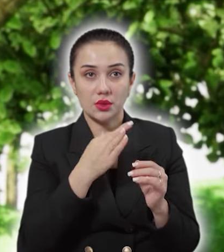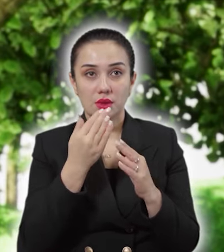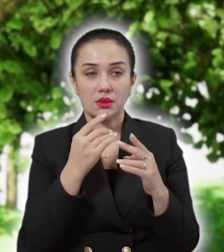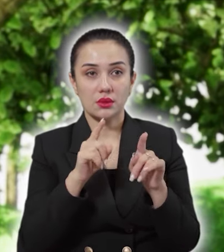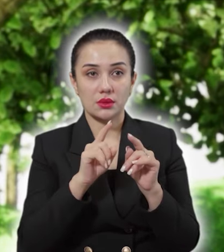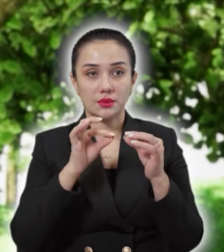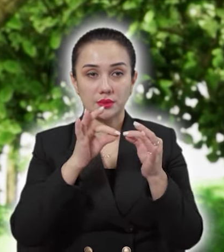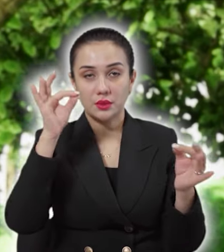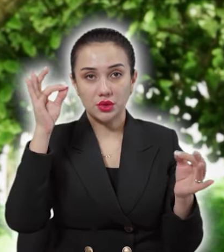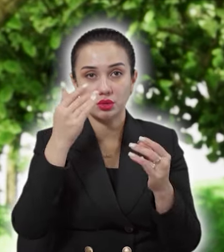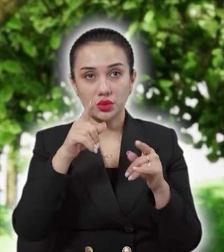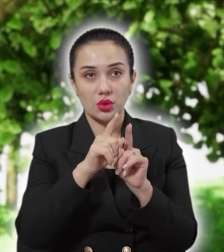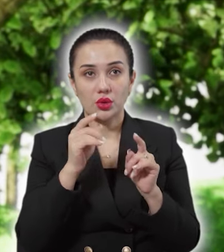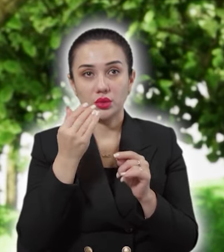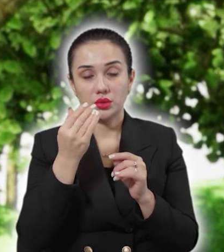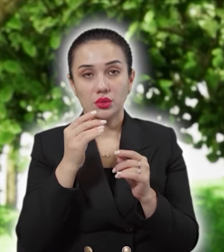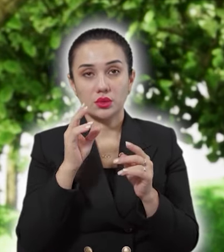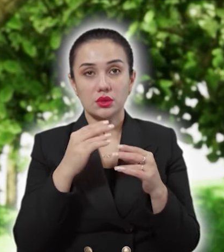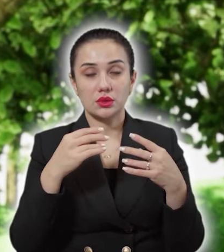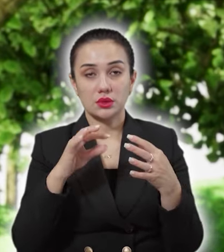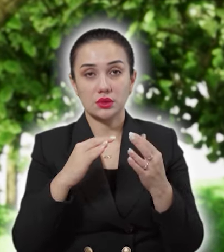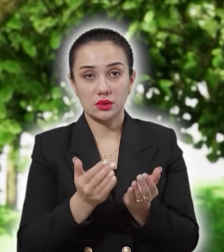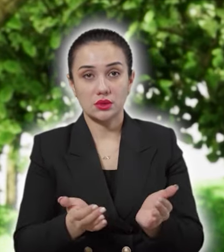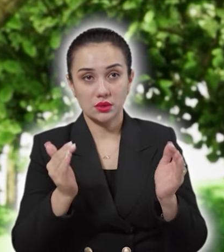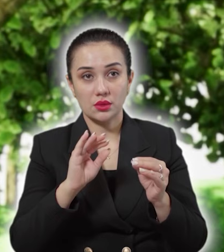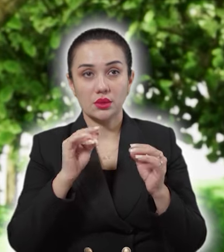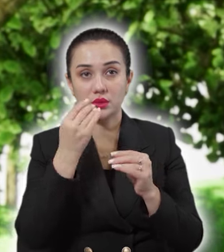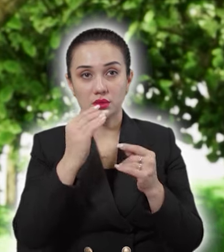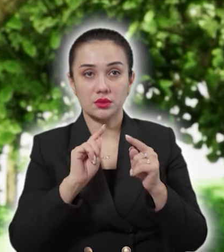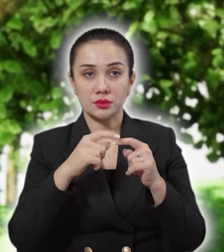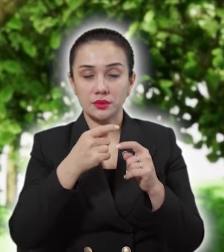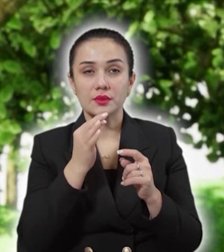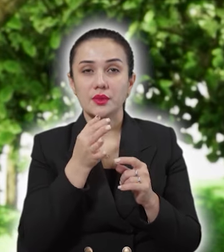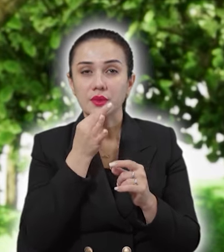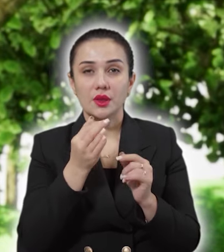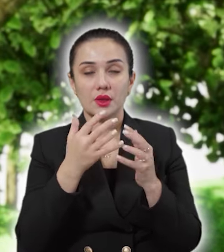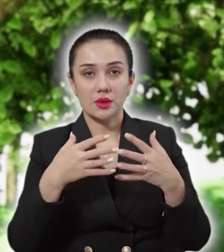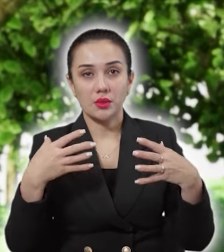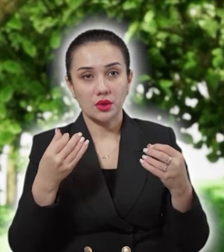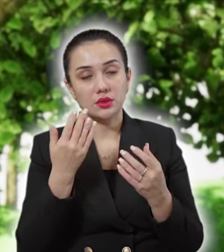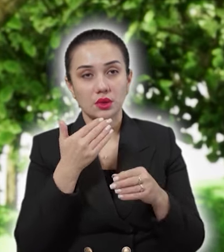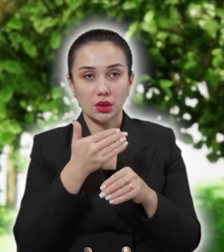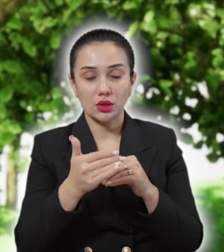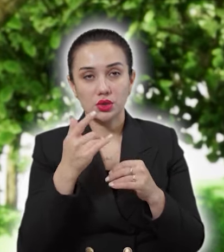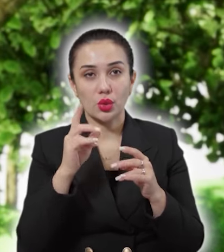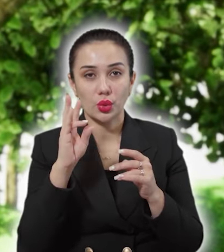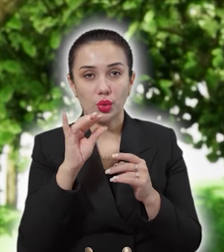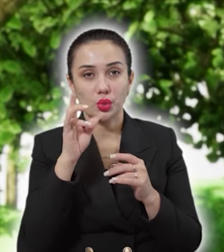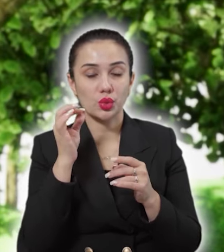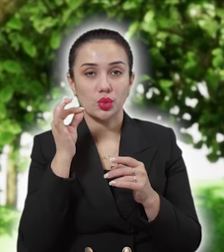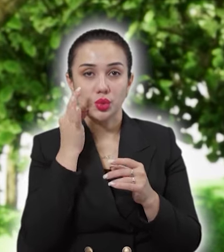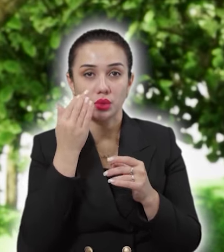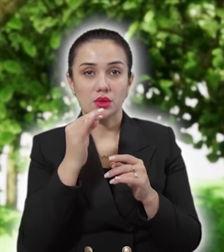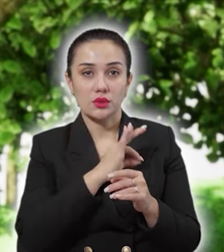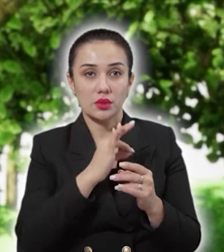bu majnuntol novdalari hisoblanadi. Savat to'qishda majnuntol novdalaridan erta bahor yoki kech kuzda